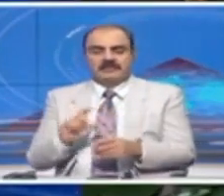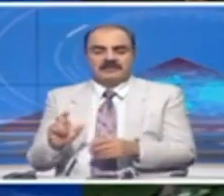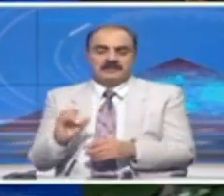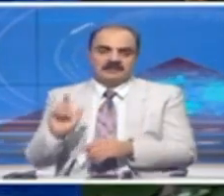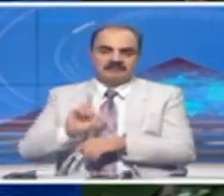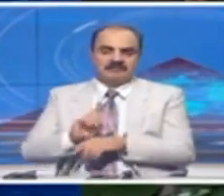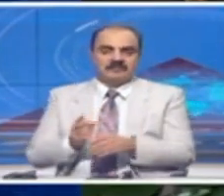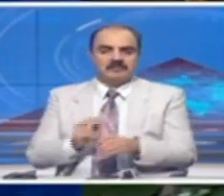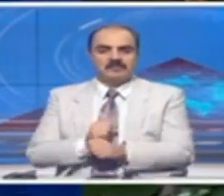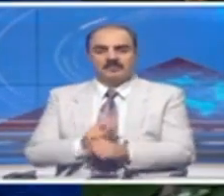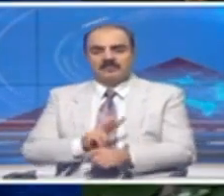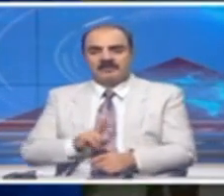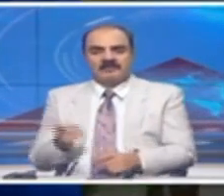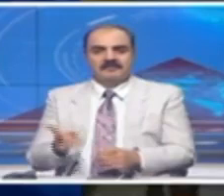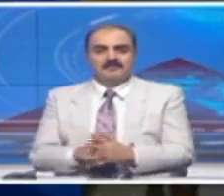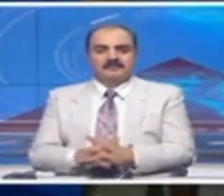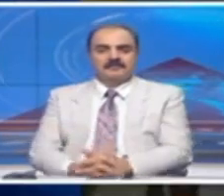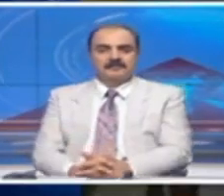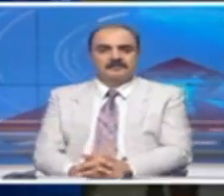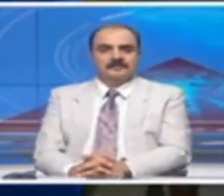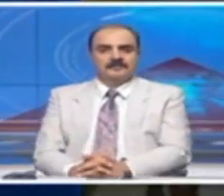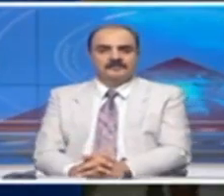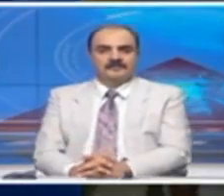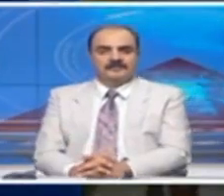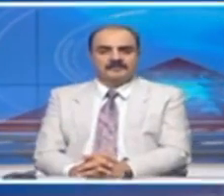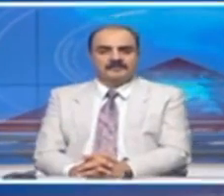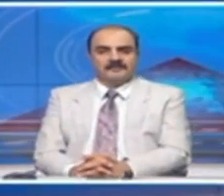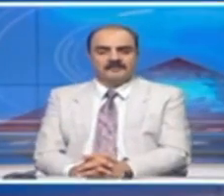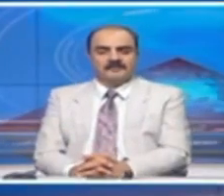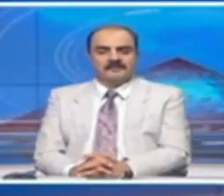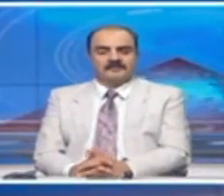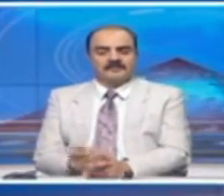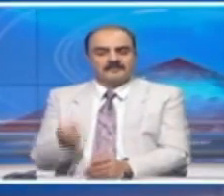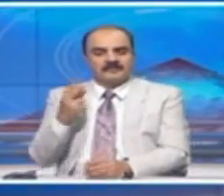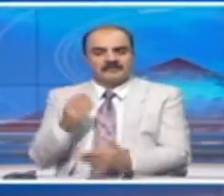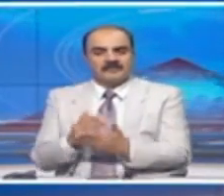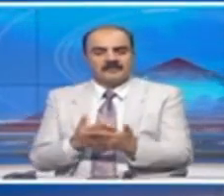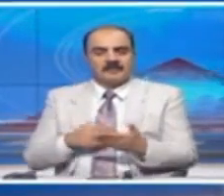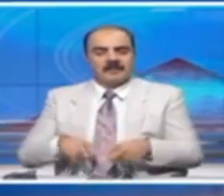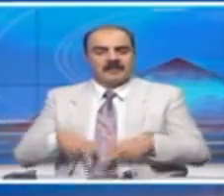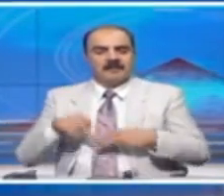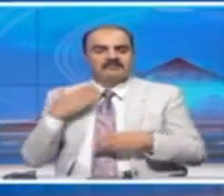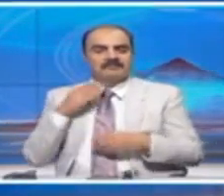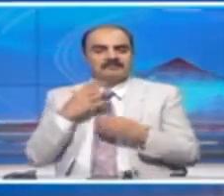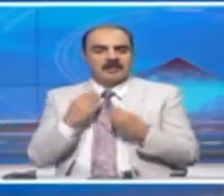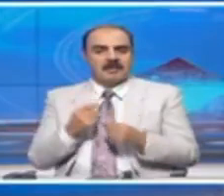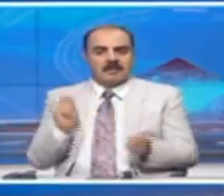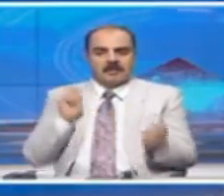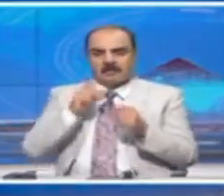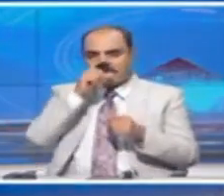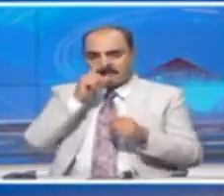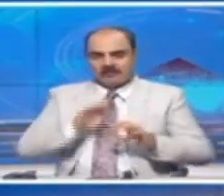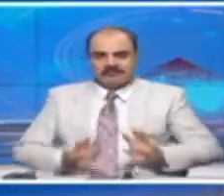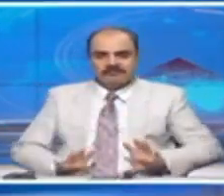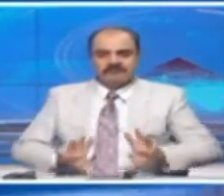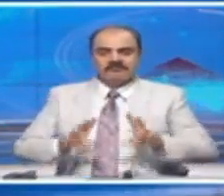كبيرة في عهد الرئيس عبد الفتاح السيسي. في إطار المبادرة الرئاسية حياة كريمة لتطوير